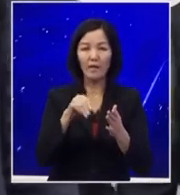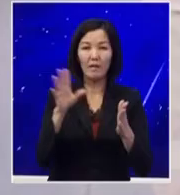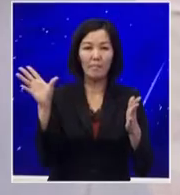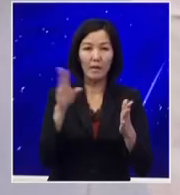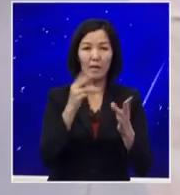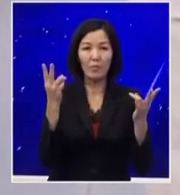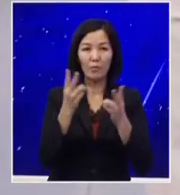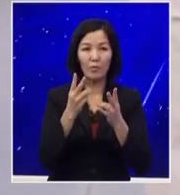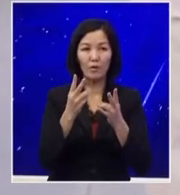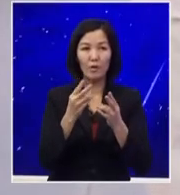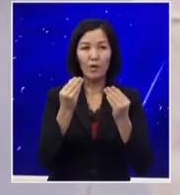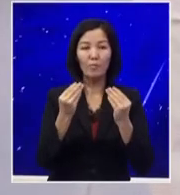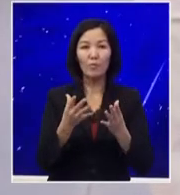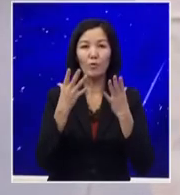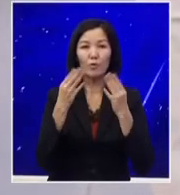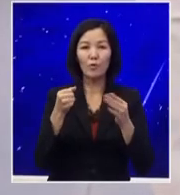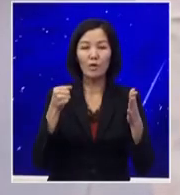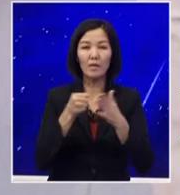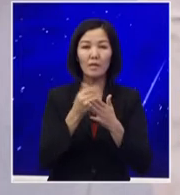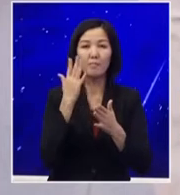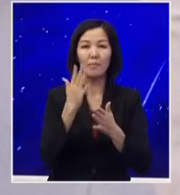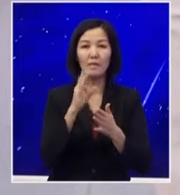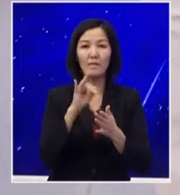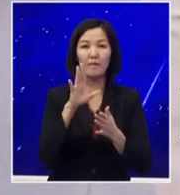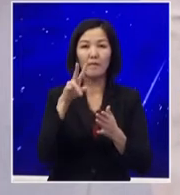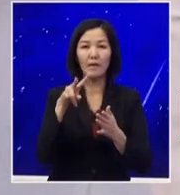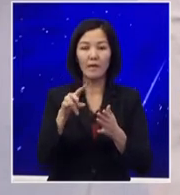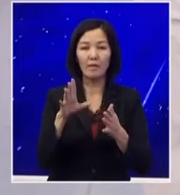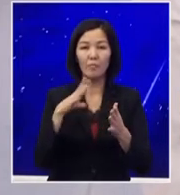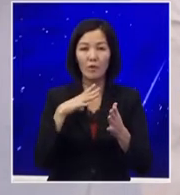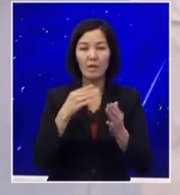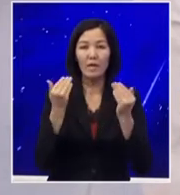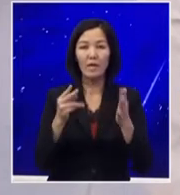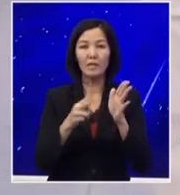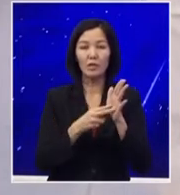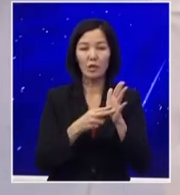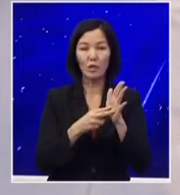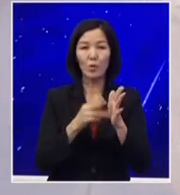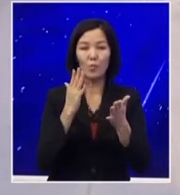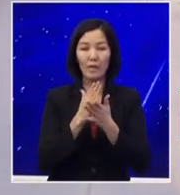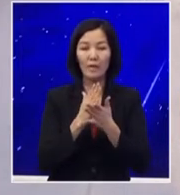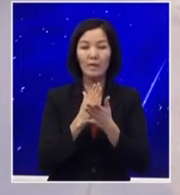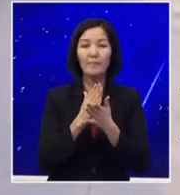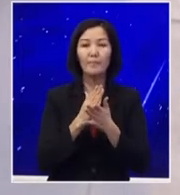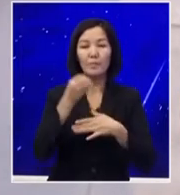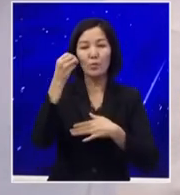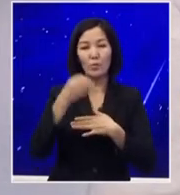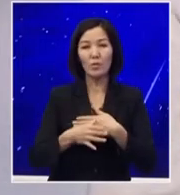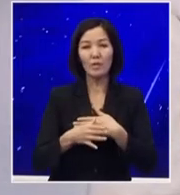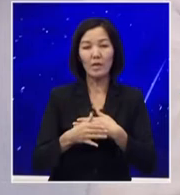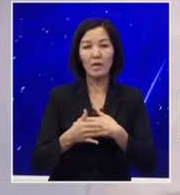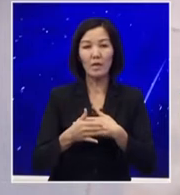асырылады. Осы уақытқа дейін бізде 5 ИВЛ аппарат болған, қазір 7 ИВЛ аппарат бар. Орталық